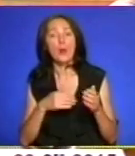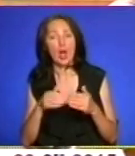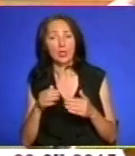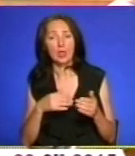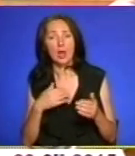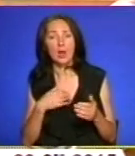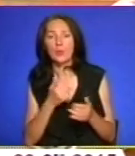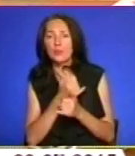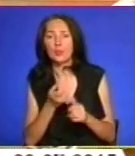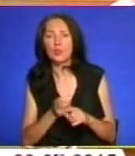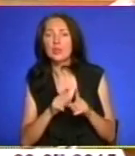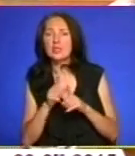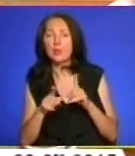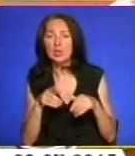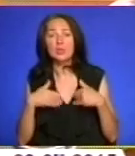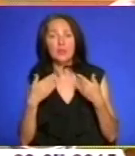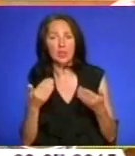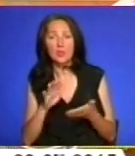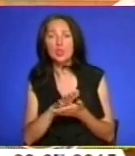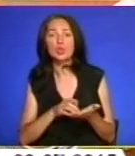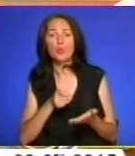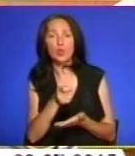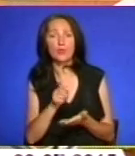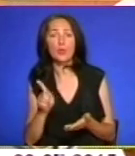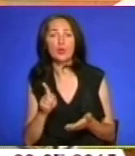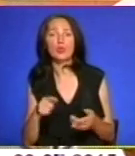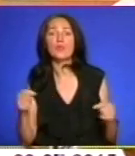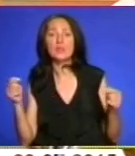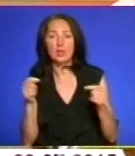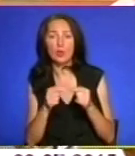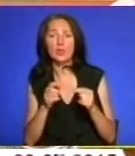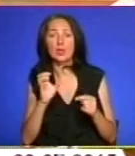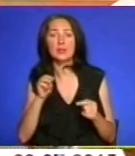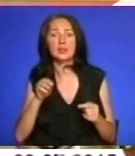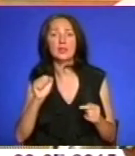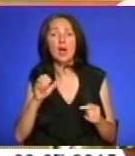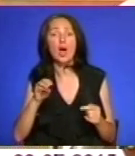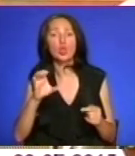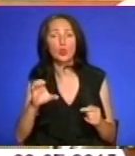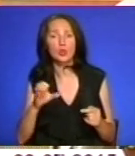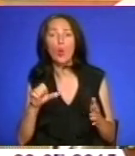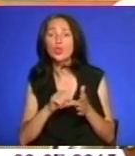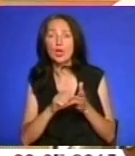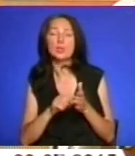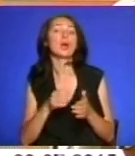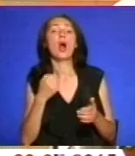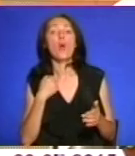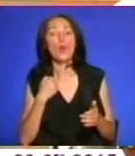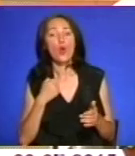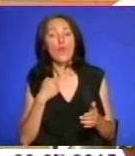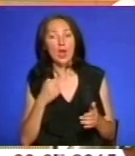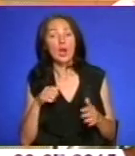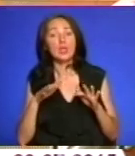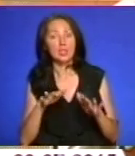можемо. Звертаємося з позовами щодо встановлення статусу учасника бойових дій добровольців, там Майдар,